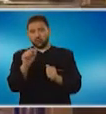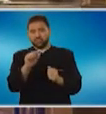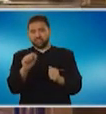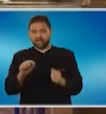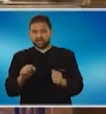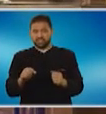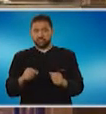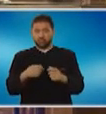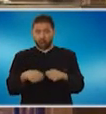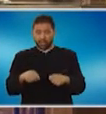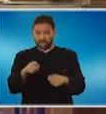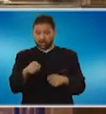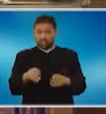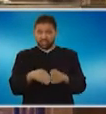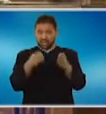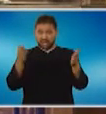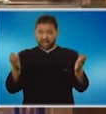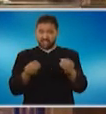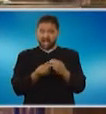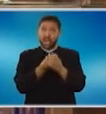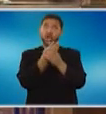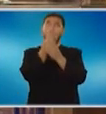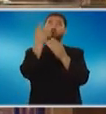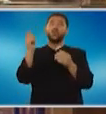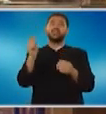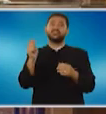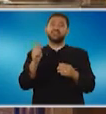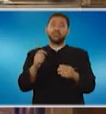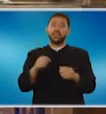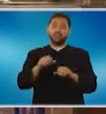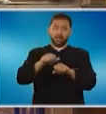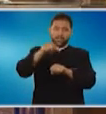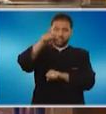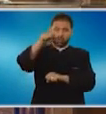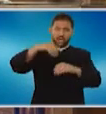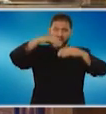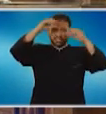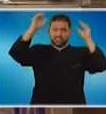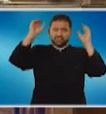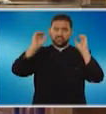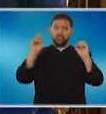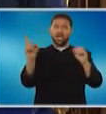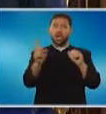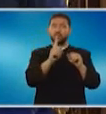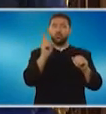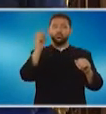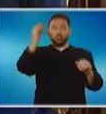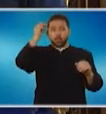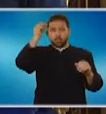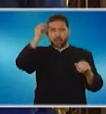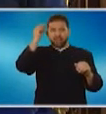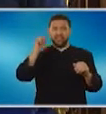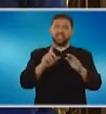cărțile Noului Testament, precum epistolele Sfântului Apostol Pavel și ale celorlalți. Din această